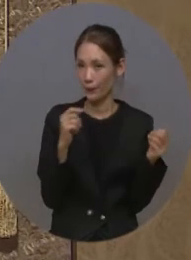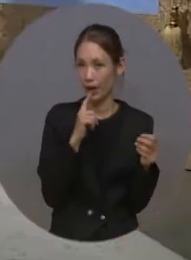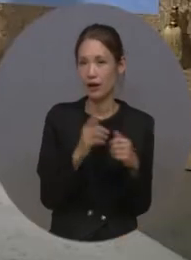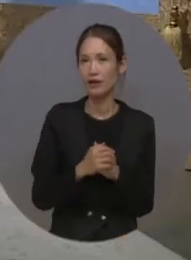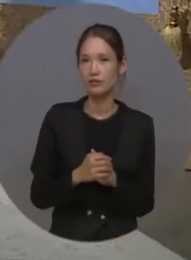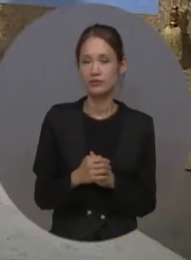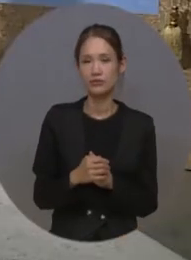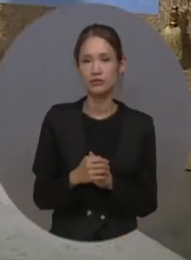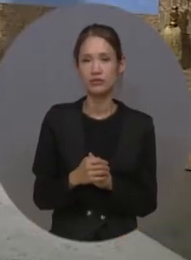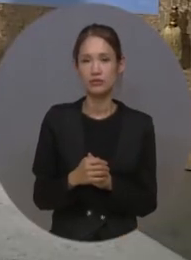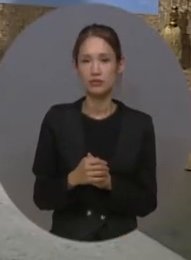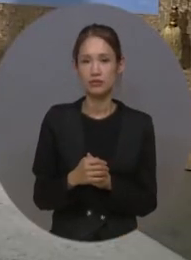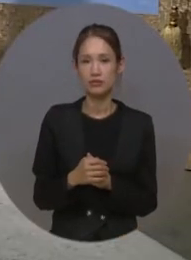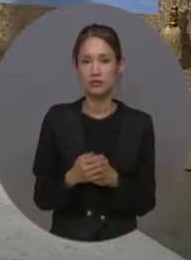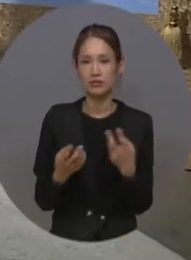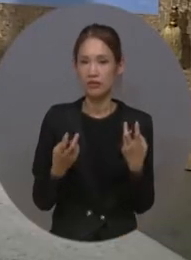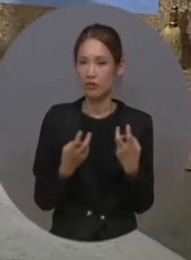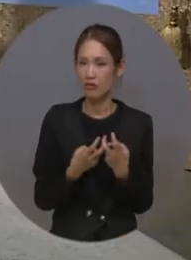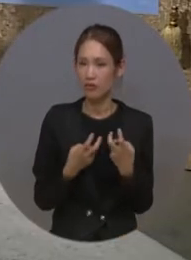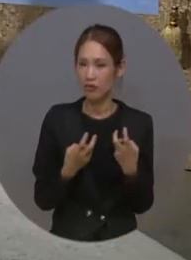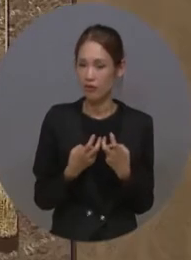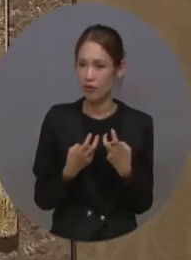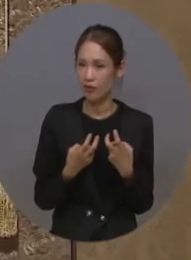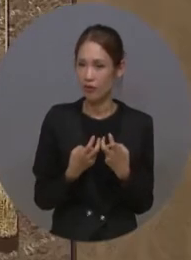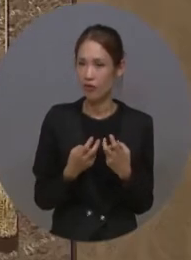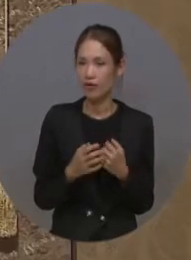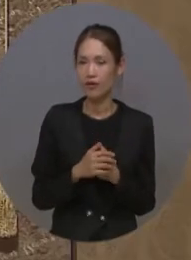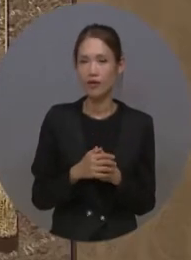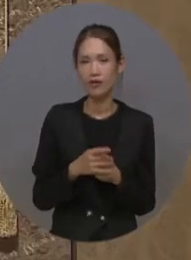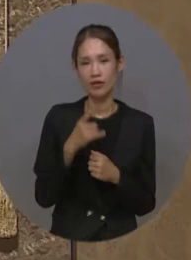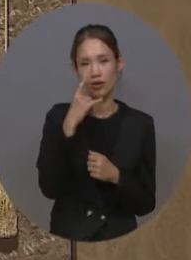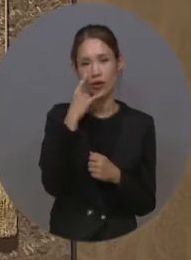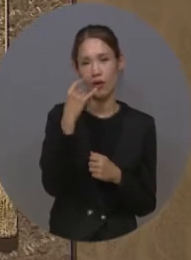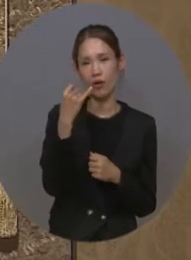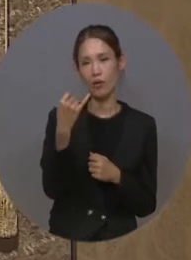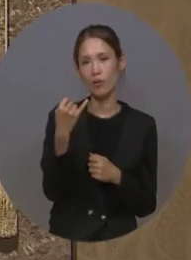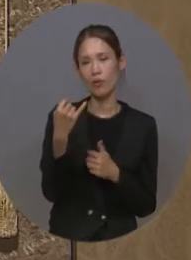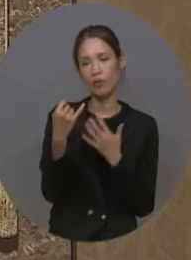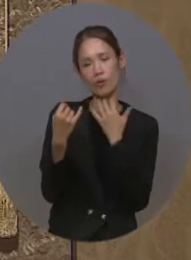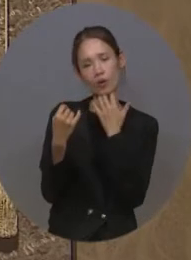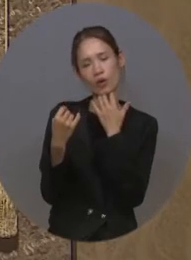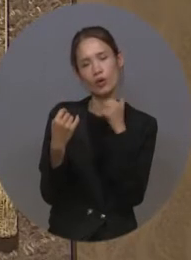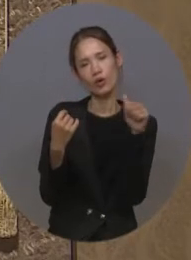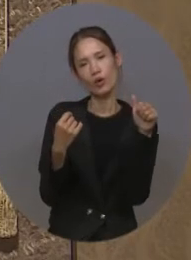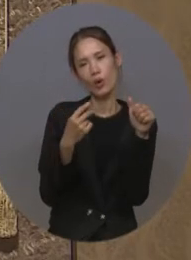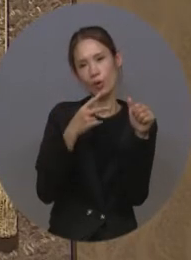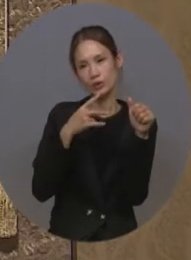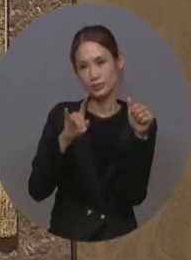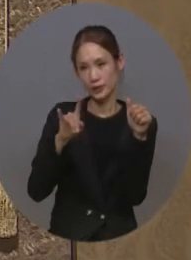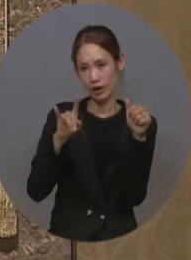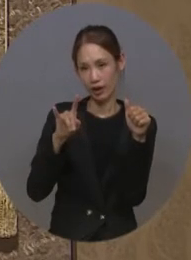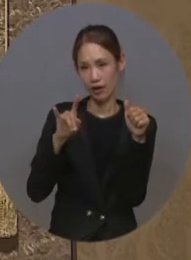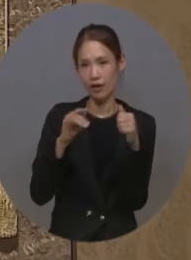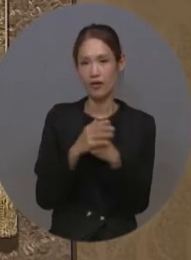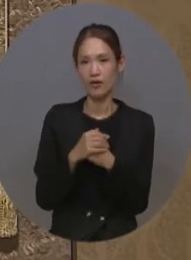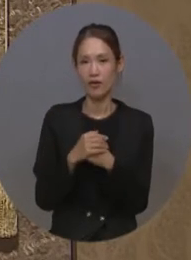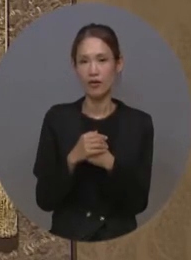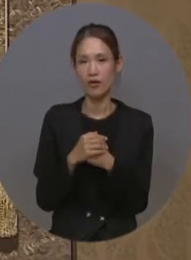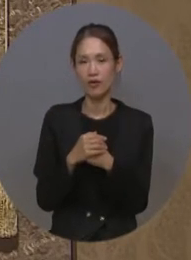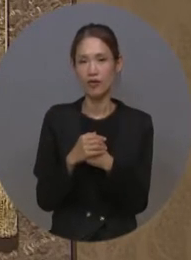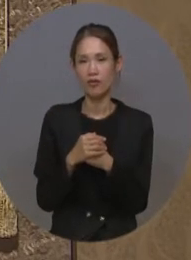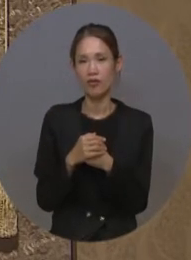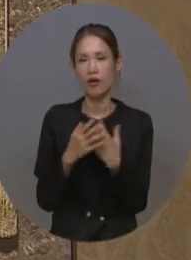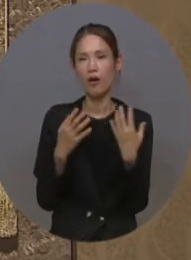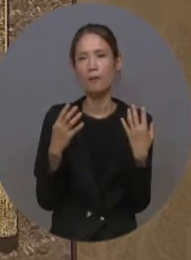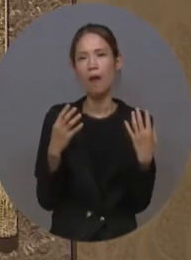거죠. 그래서 어떻게, 그래서 예. 어머니가 50대가 되셨을 때 네.